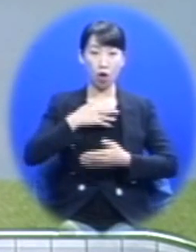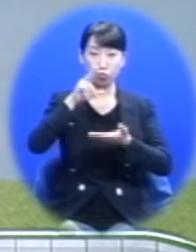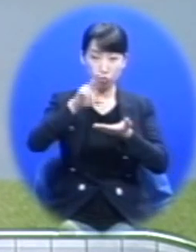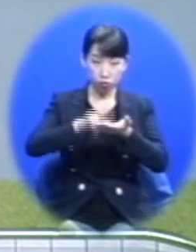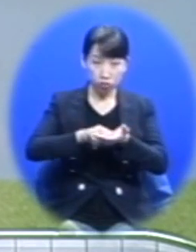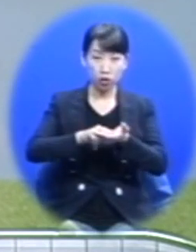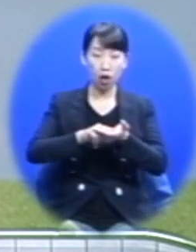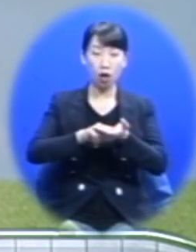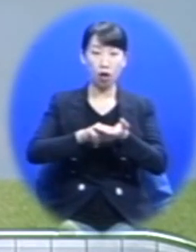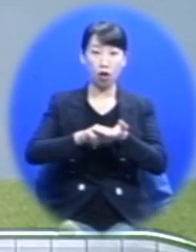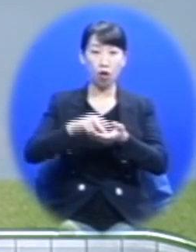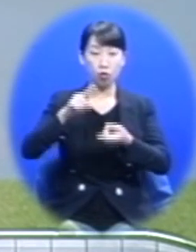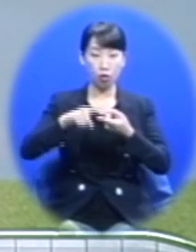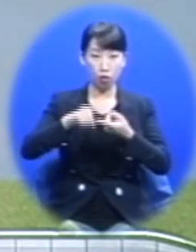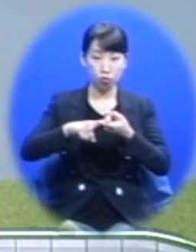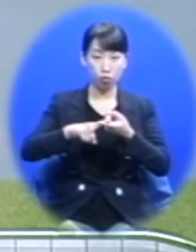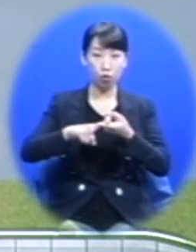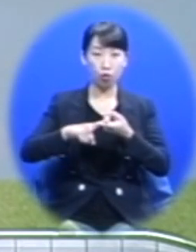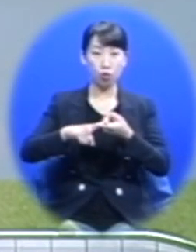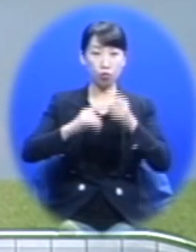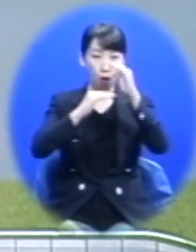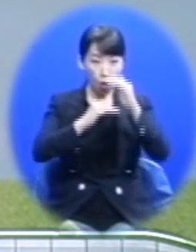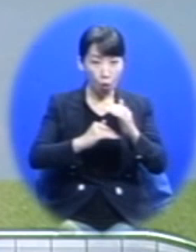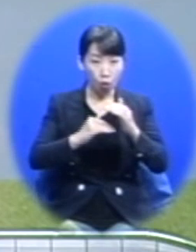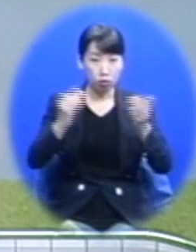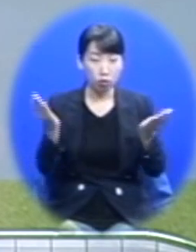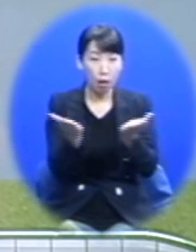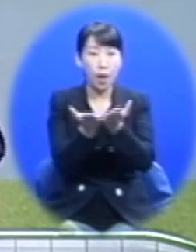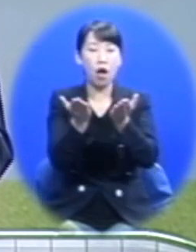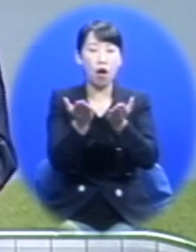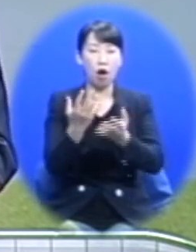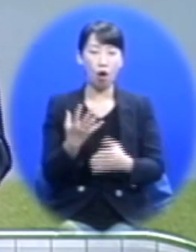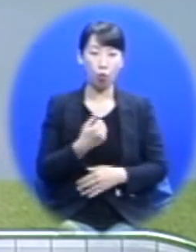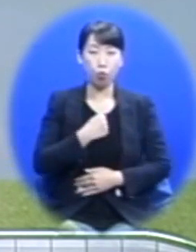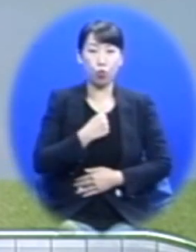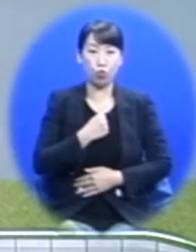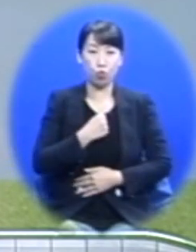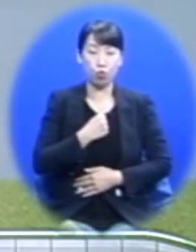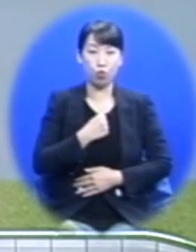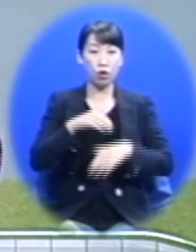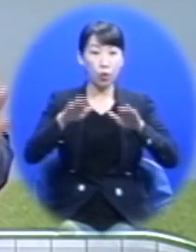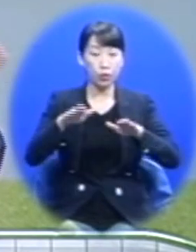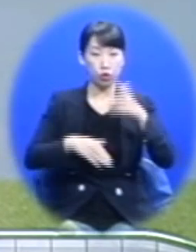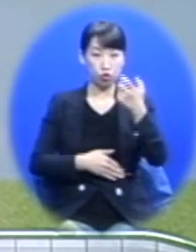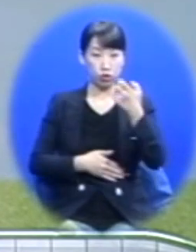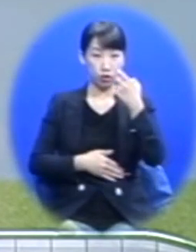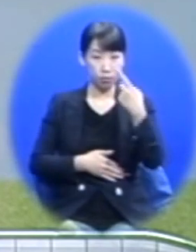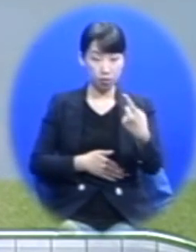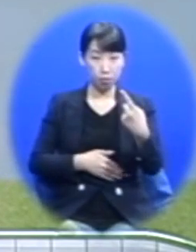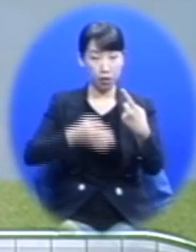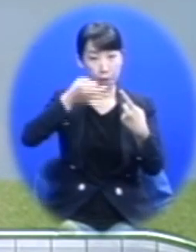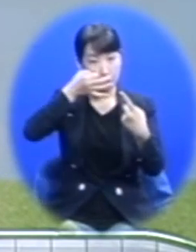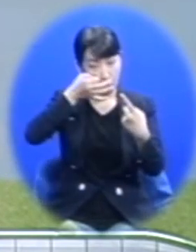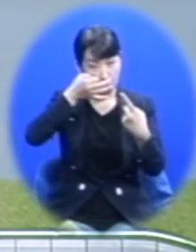내용이라는 것에 대해서 깨닫고 깜짝 놀랐습니다. 오늘 이 시편 61편에서 주님이 우리에게